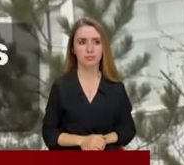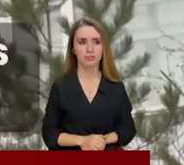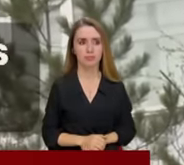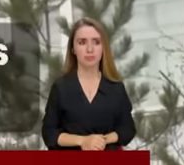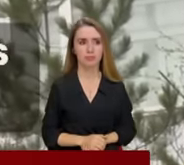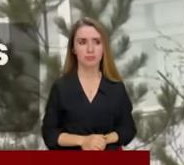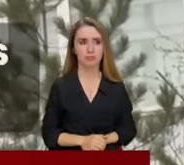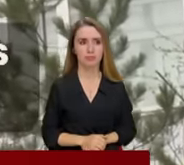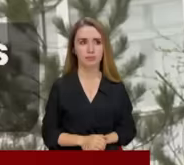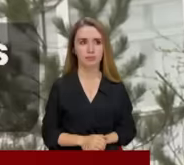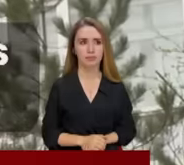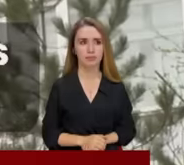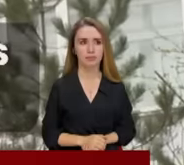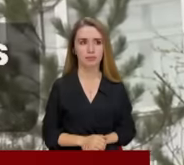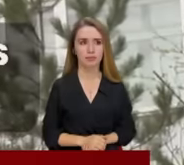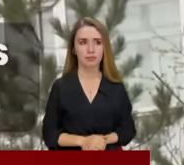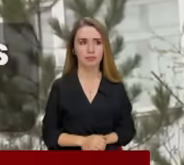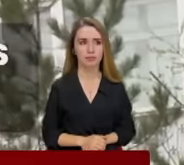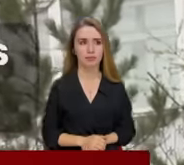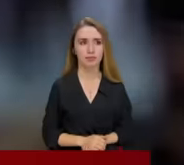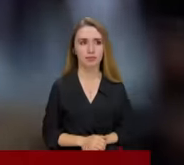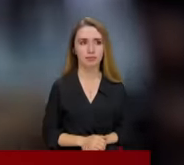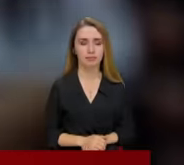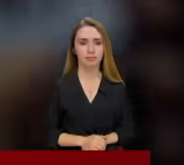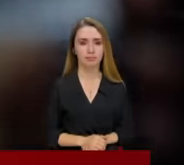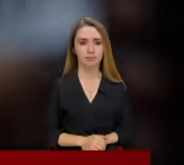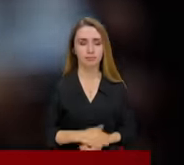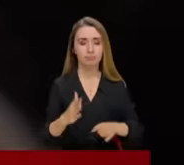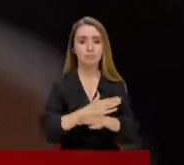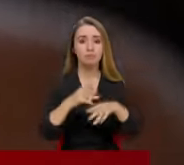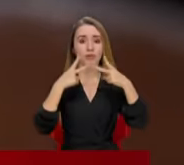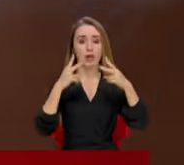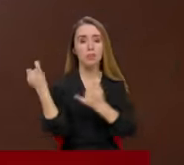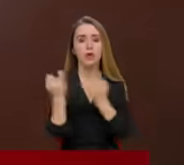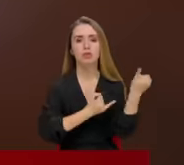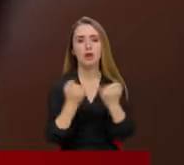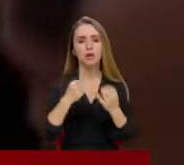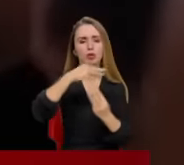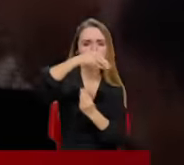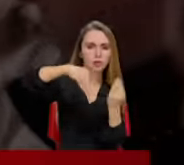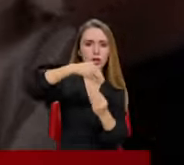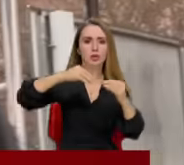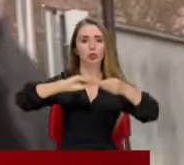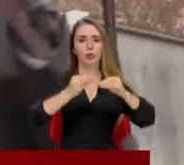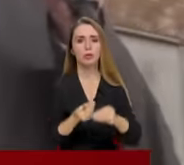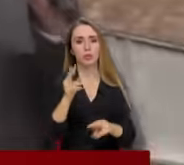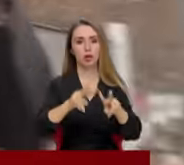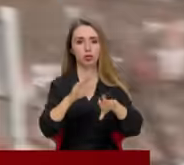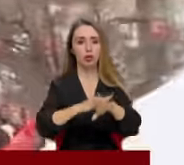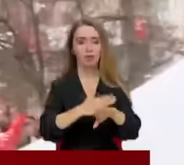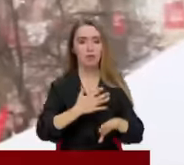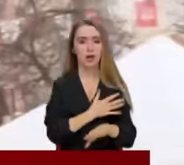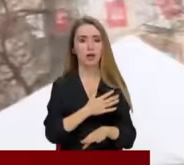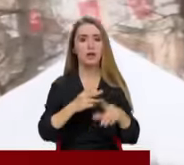Onda biriyle takas yapalım, yüzde biriyle takas yapalım. Mal beyanı tartışması takas polemiğine kadar uzandı. Mansur Yavaş, CHP'nin